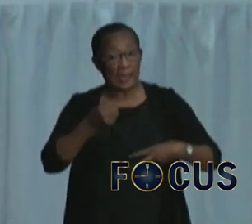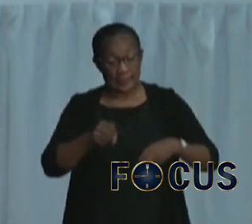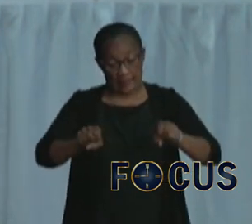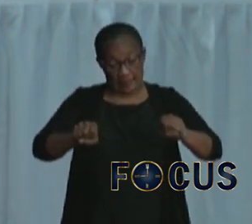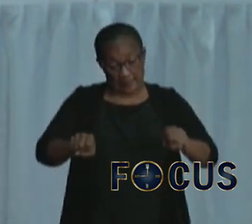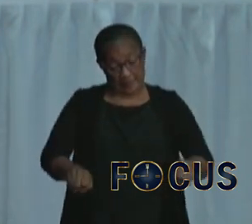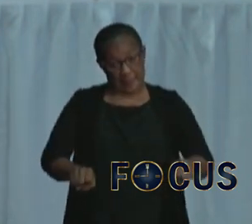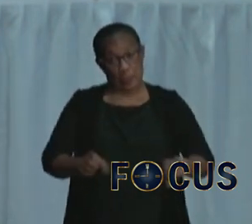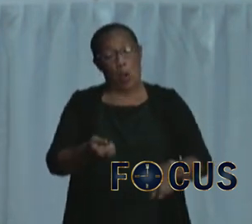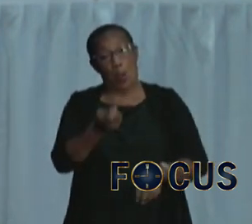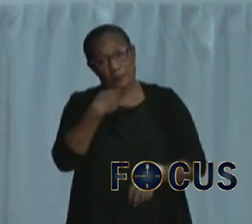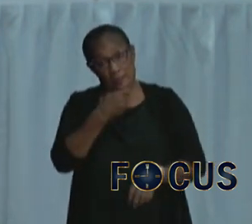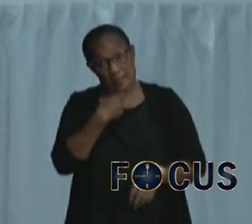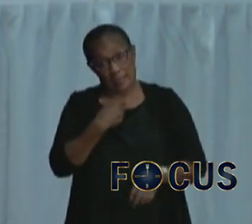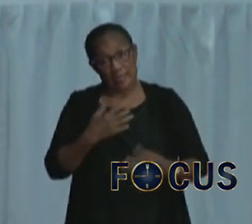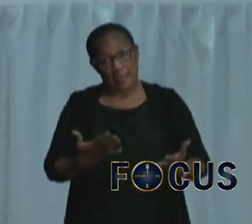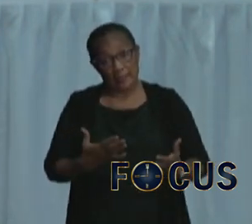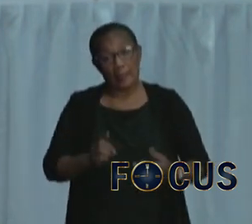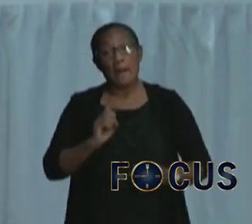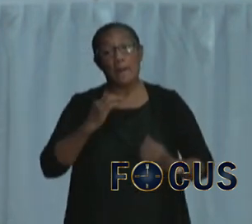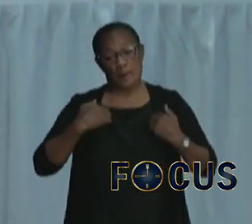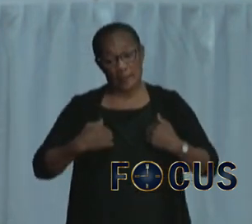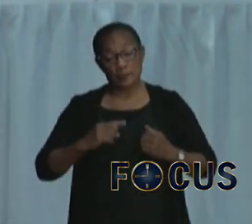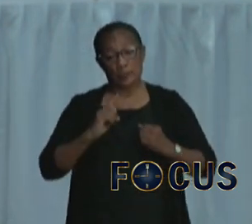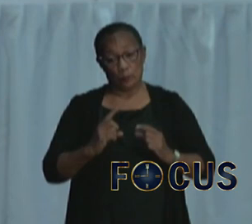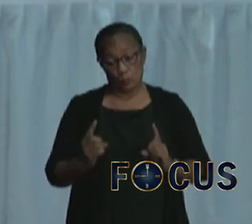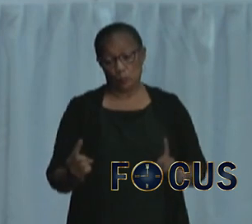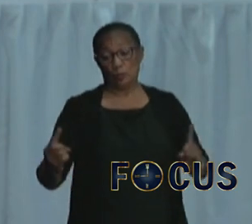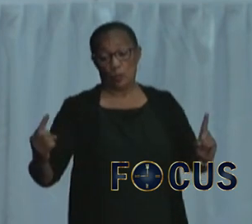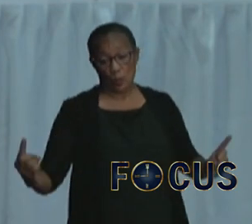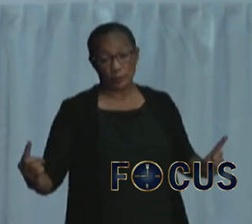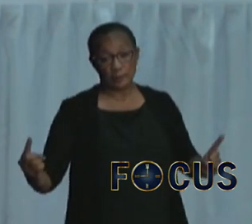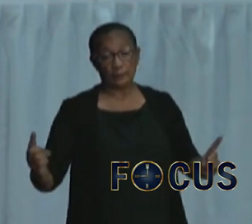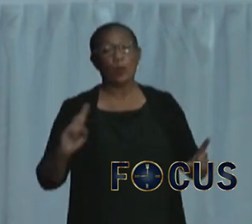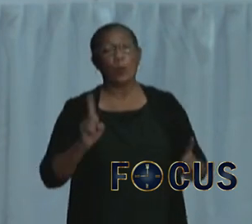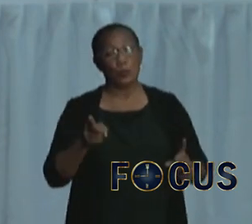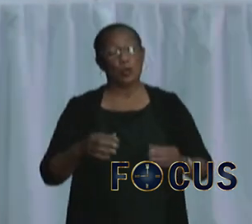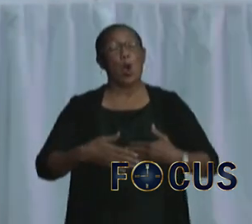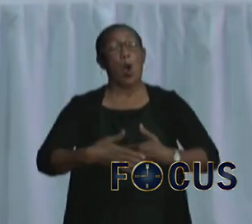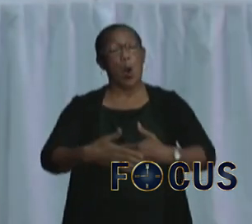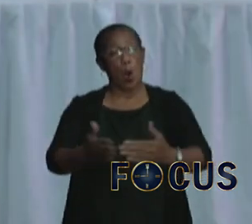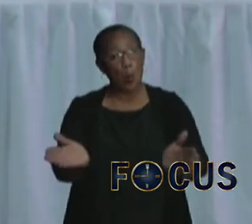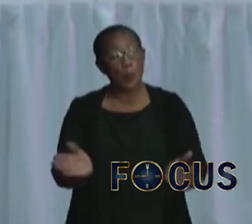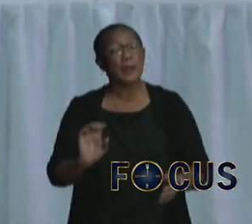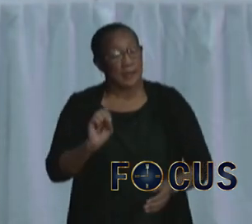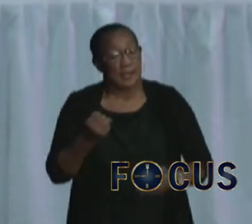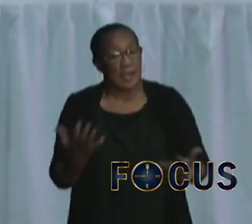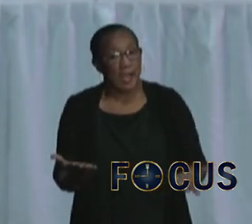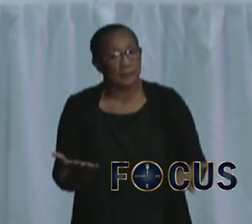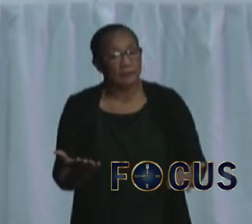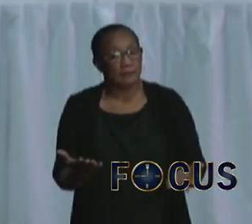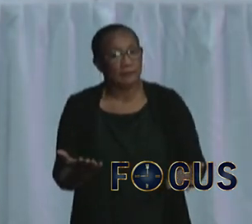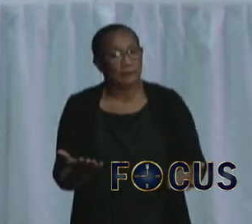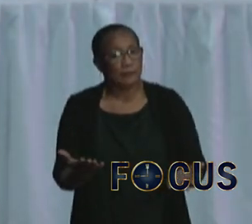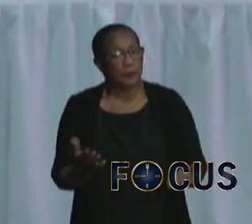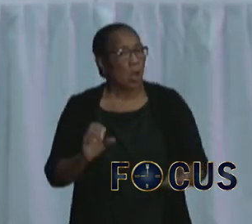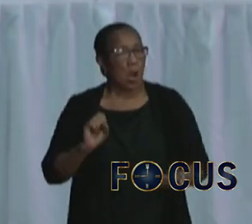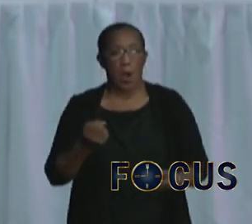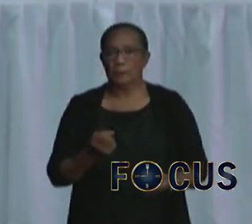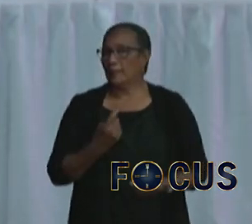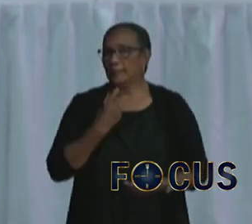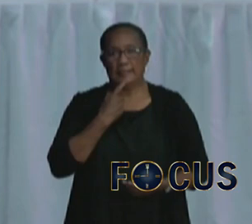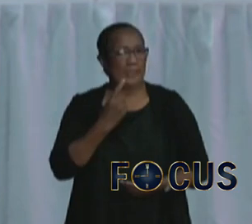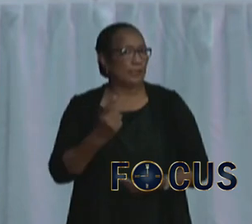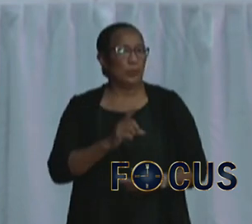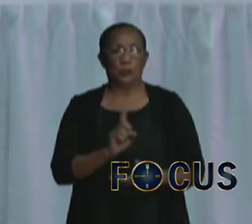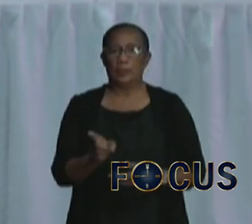mensen voldoende uit elkaar kunnen zitten, om dat open te laten. Omdat het niet de bedoeling is om de